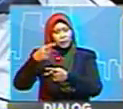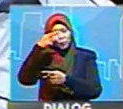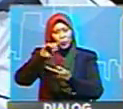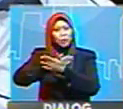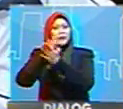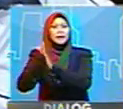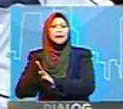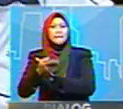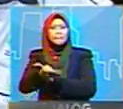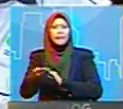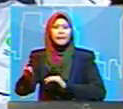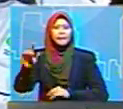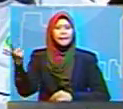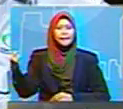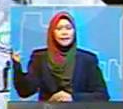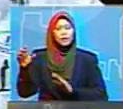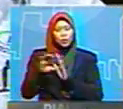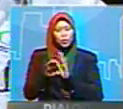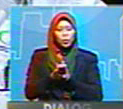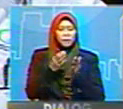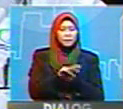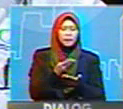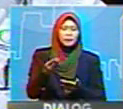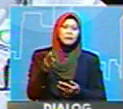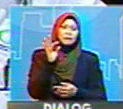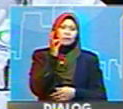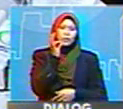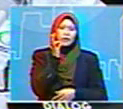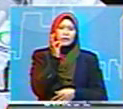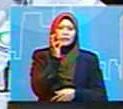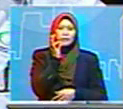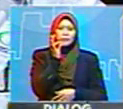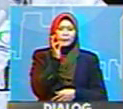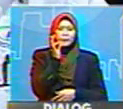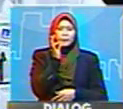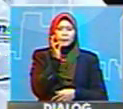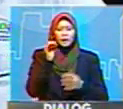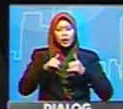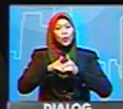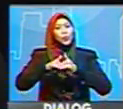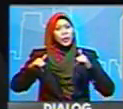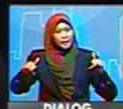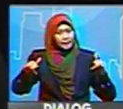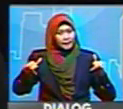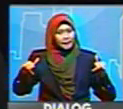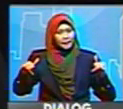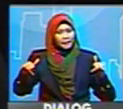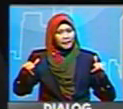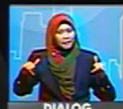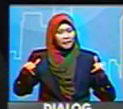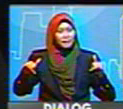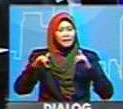lain misalnya katakan beli buah durian